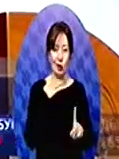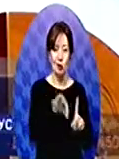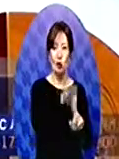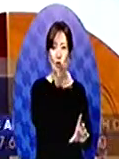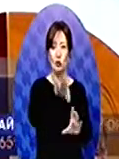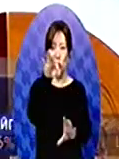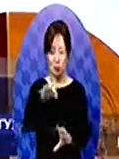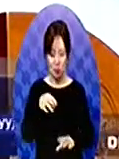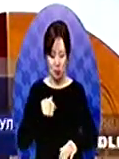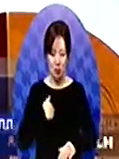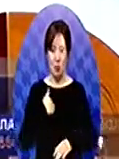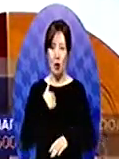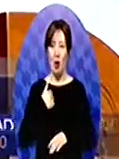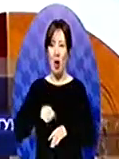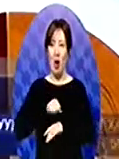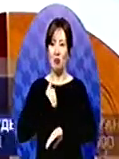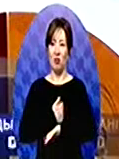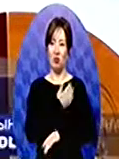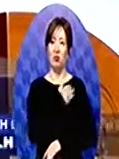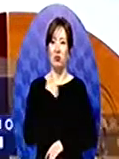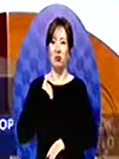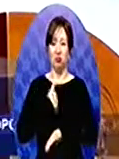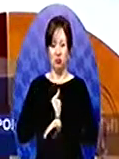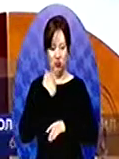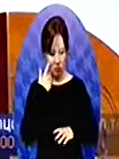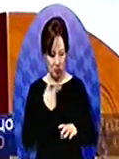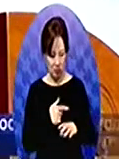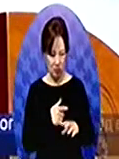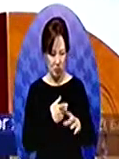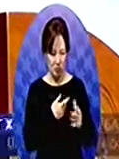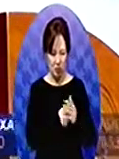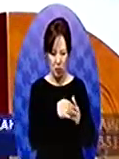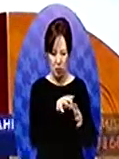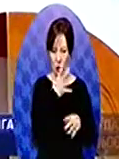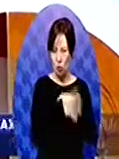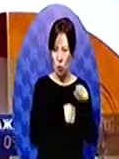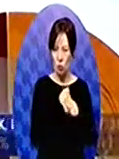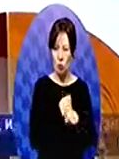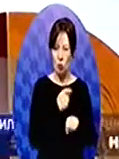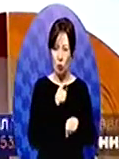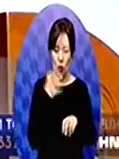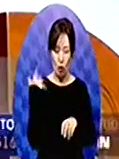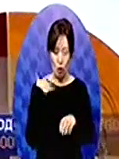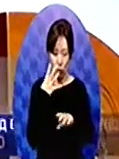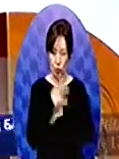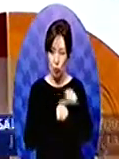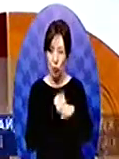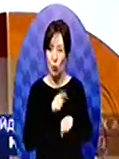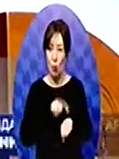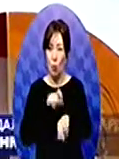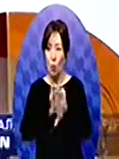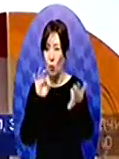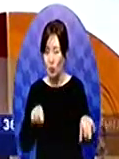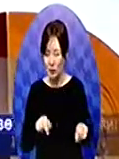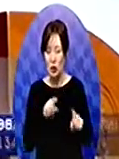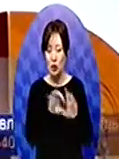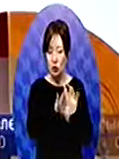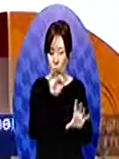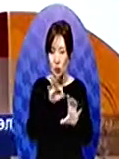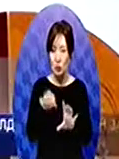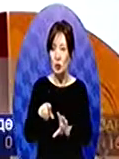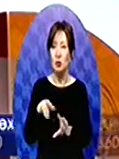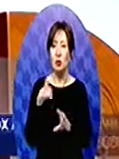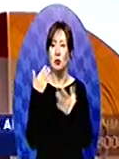дэвшүүлж харьяалал сум дүүргийн засаг дарга 4 жилийн хугацаагаар томилж байгаа. Гэвч бодит байдал дээр баг хорооны иргэдийн